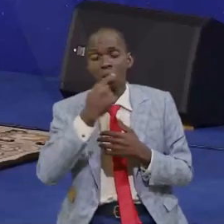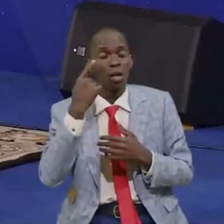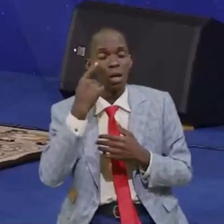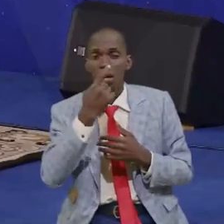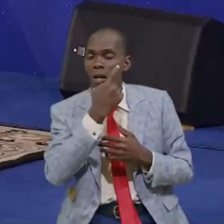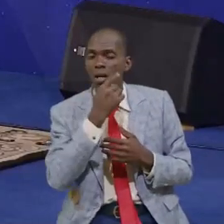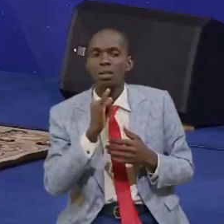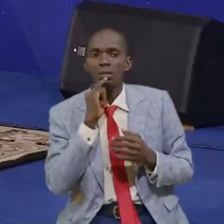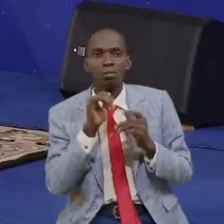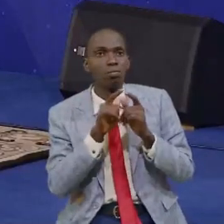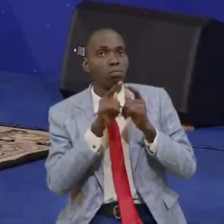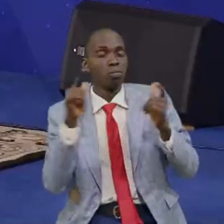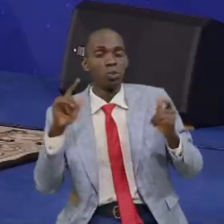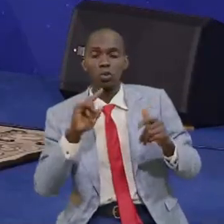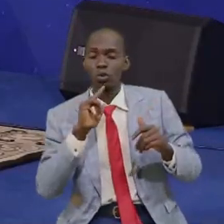puissants